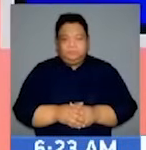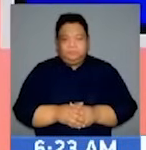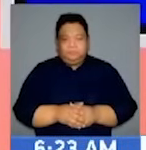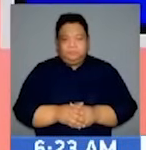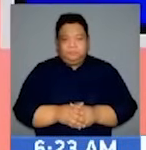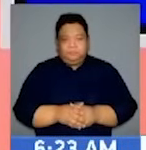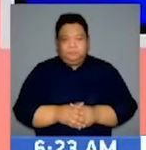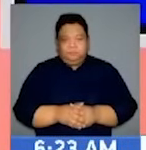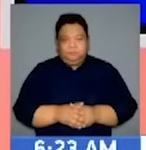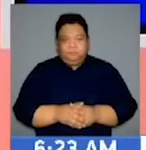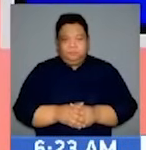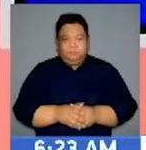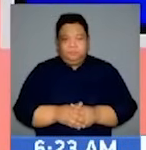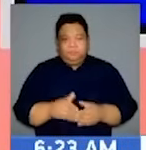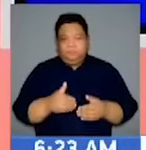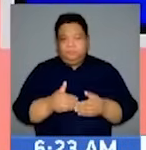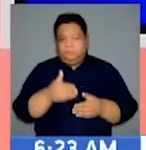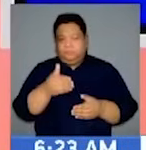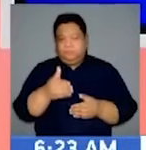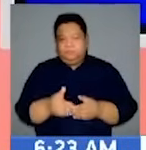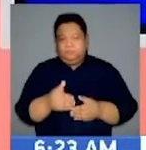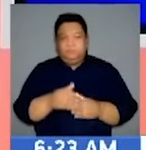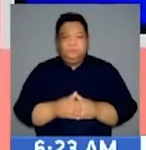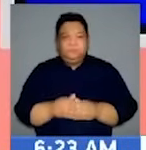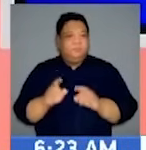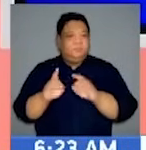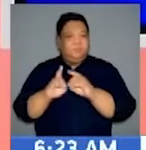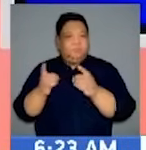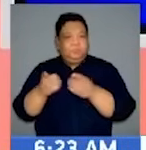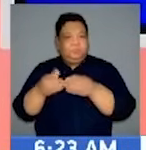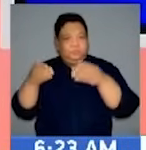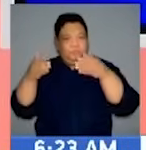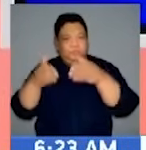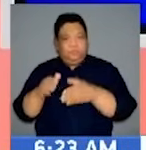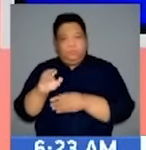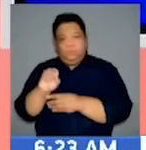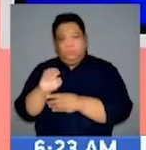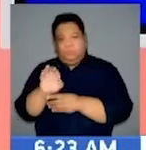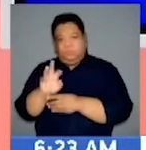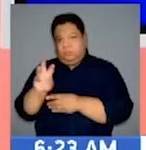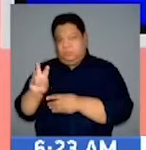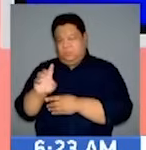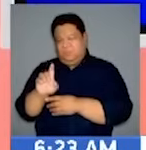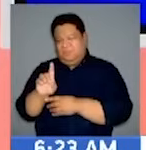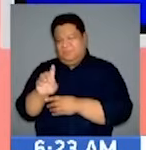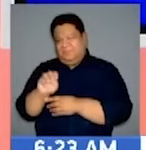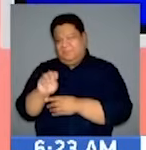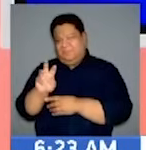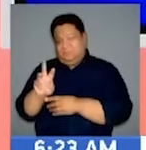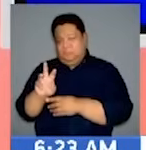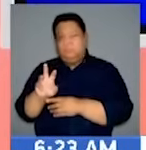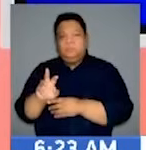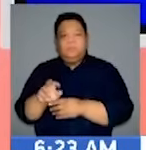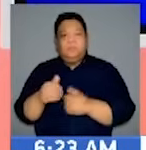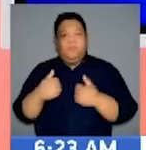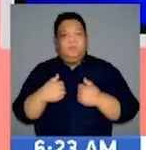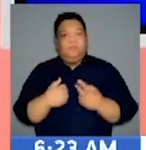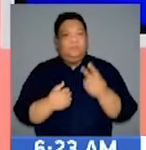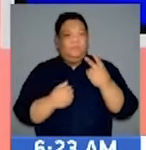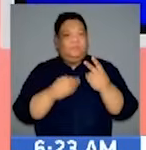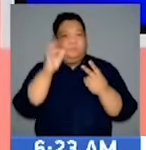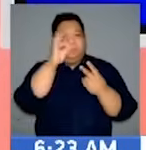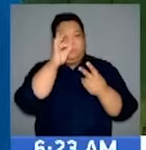Kinumpirma ng Department of Migrant Workers na ligtas na ang dalawang Pinoy na sakay ng na-hijack na chemical tanker sa Gulf of